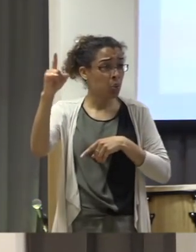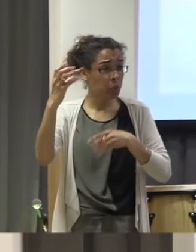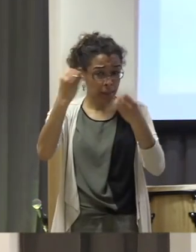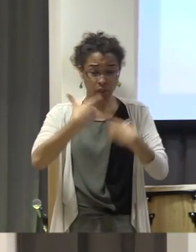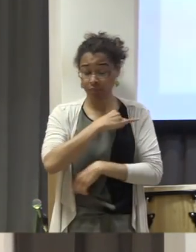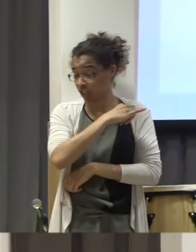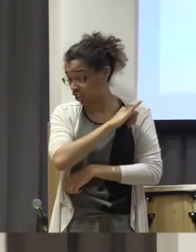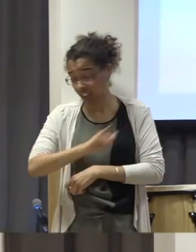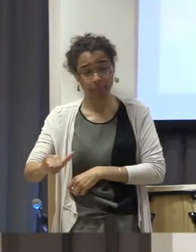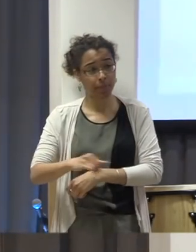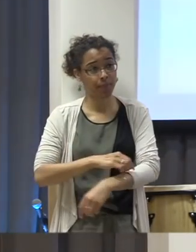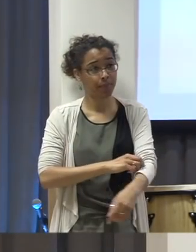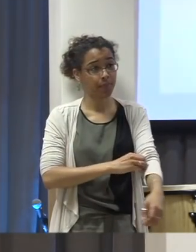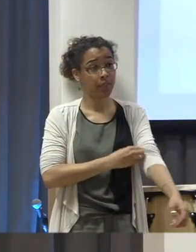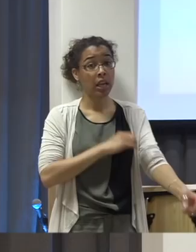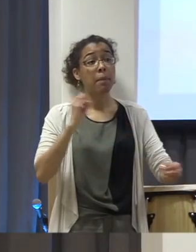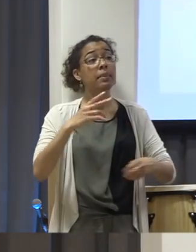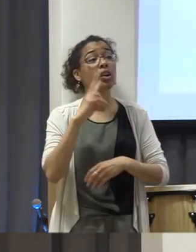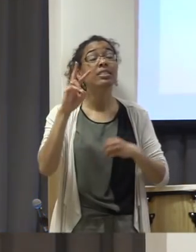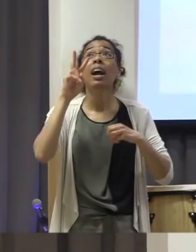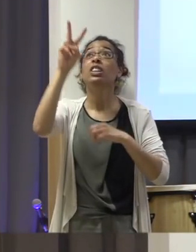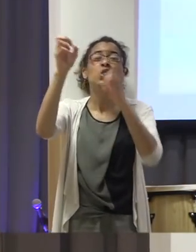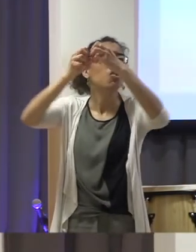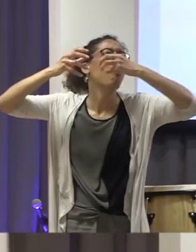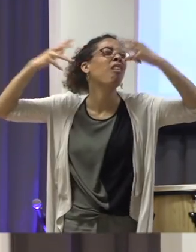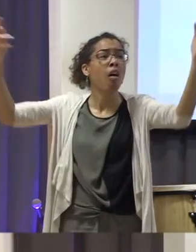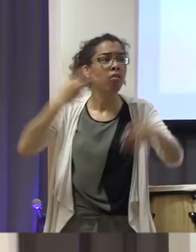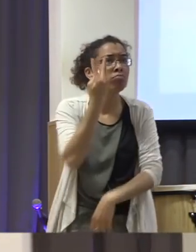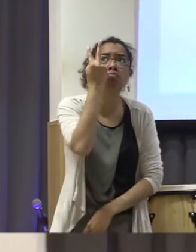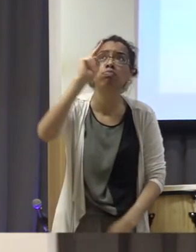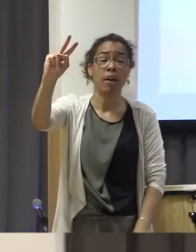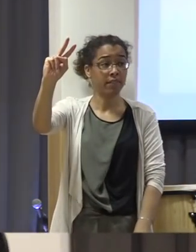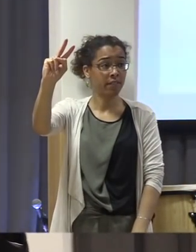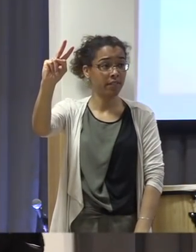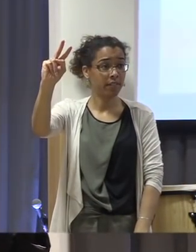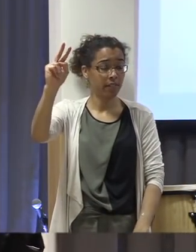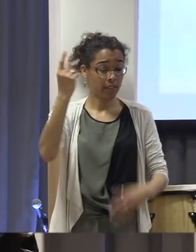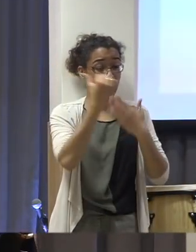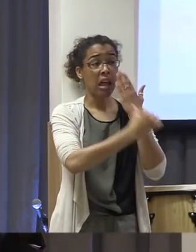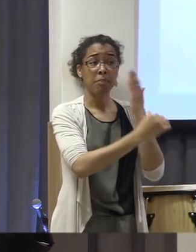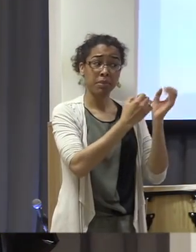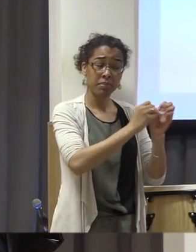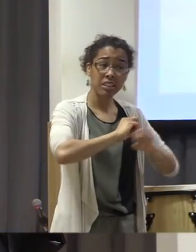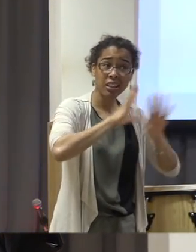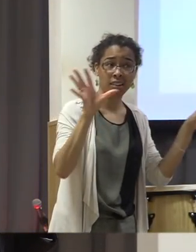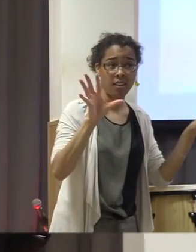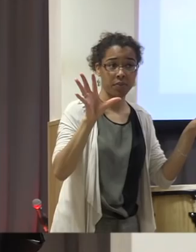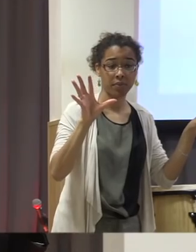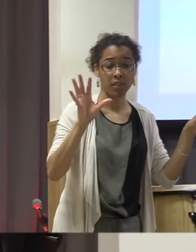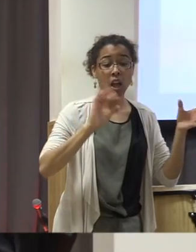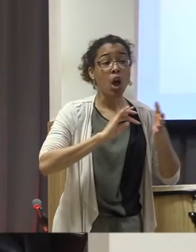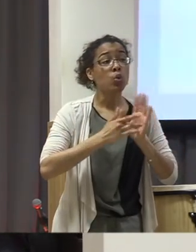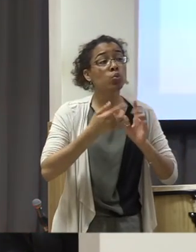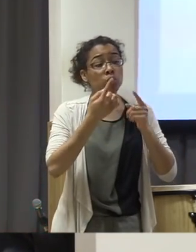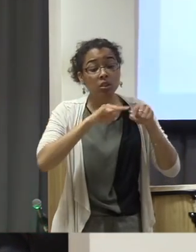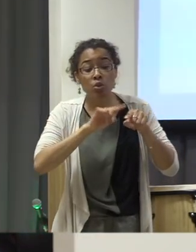à l'étendue de problème, mais regarde la grandeur de ton Dieu. Amen. Et la Bible est claire dessus en disant que toute chose